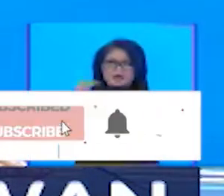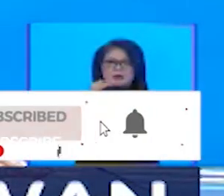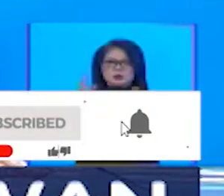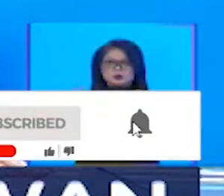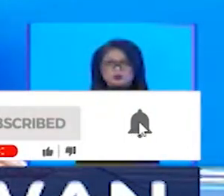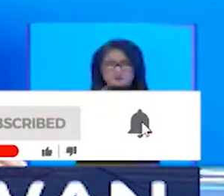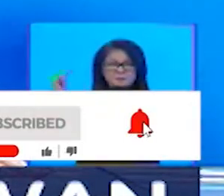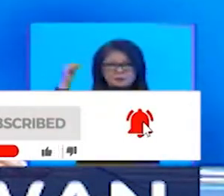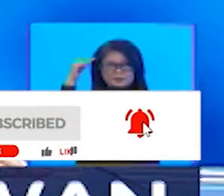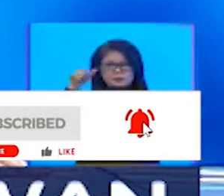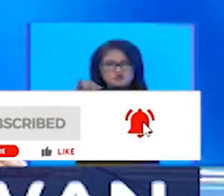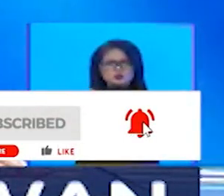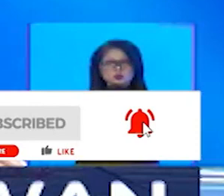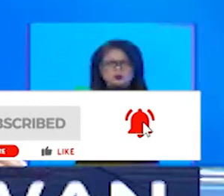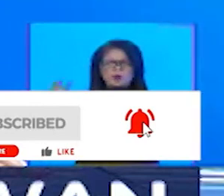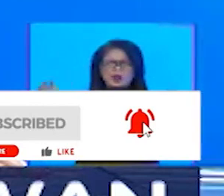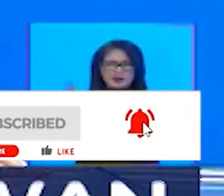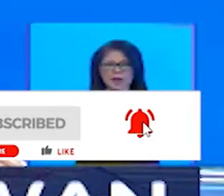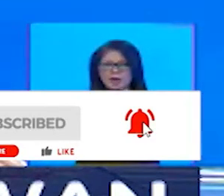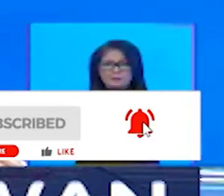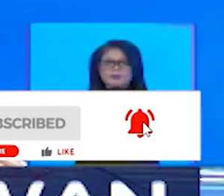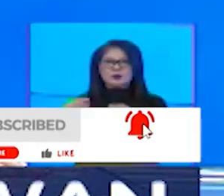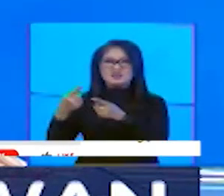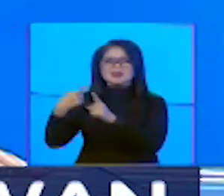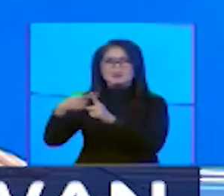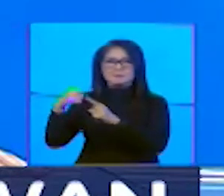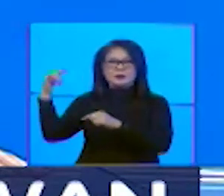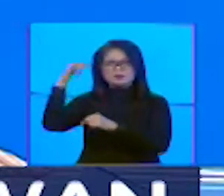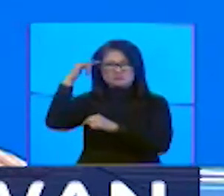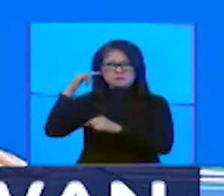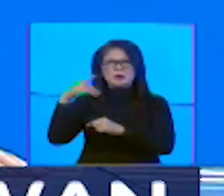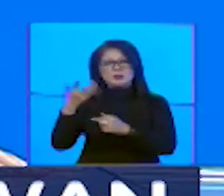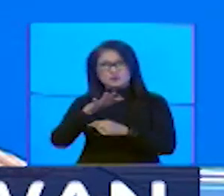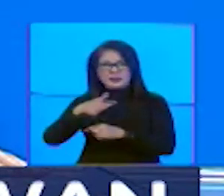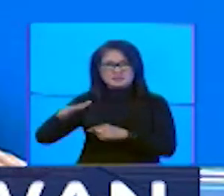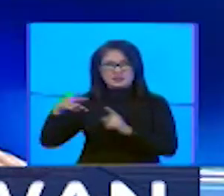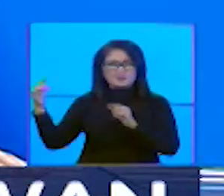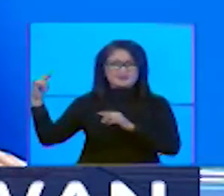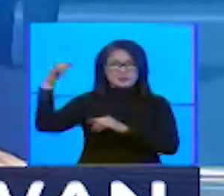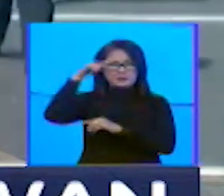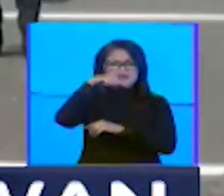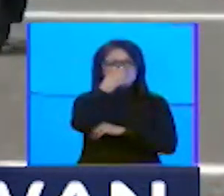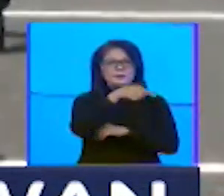Sejumlah maskapai justru beramai-ramai mengajukan tambahan penerbangan atau extra flight menuju Bali.